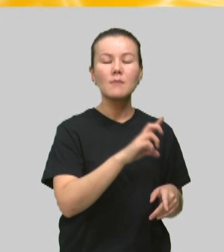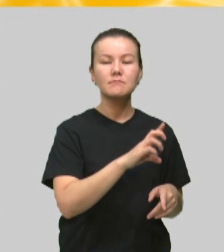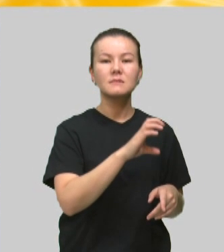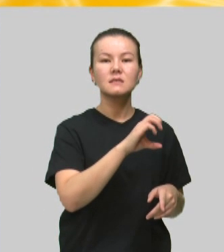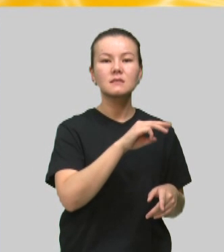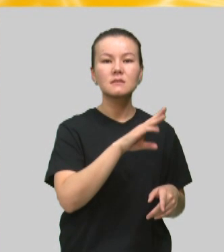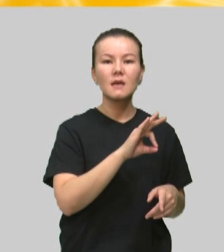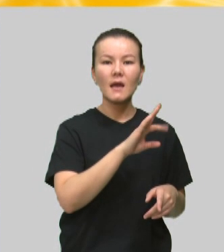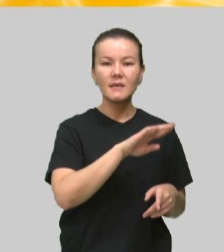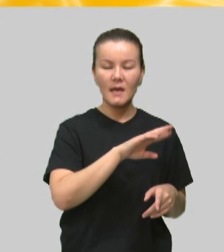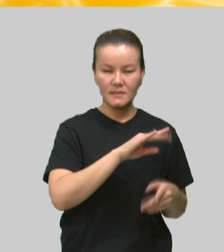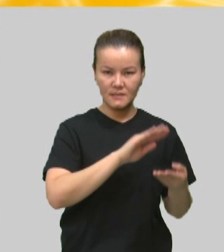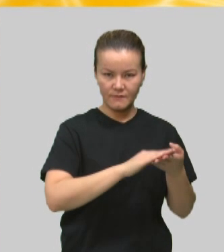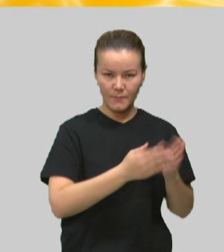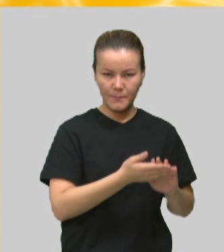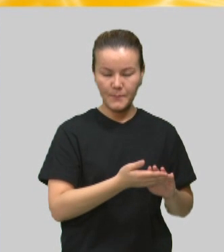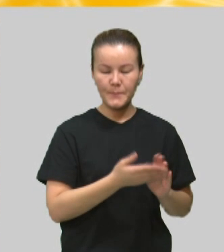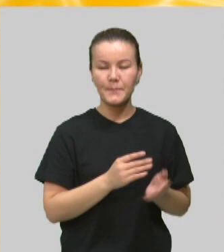обстоятельстве.